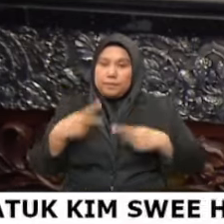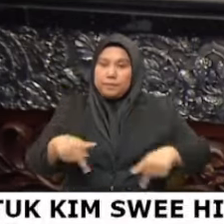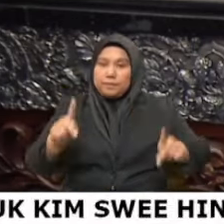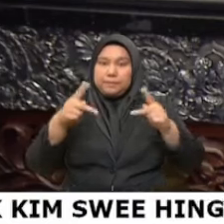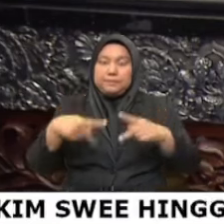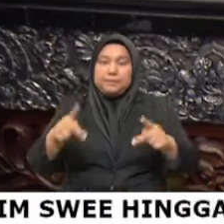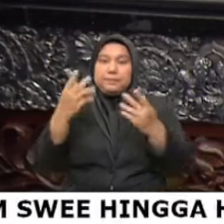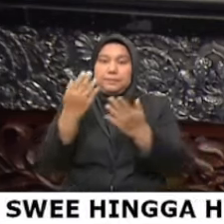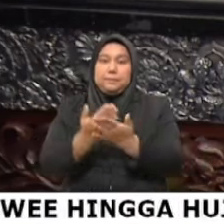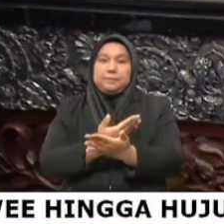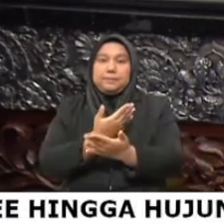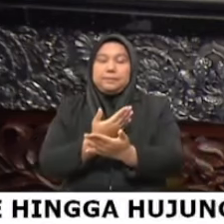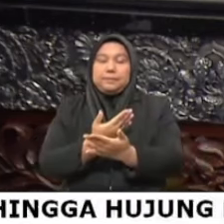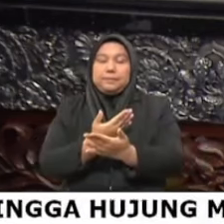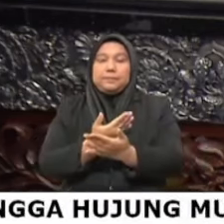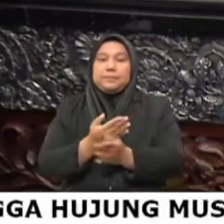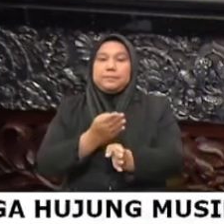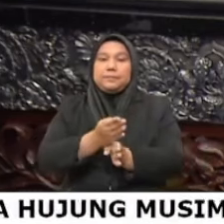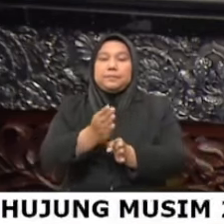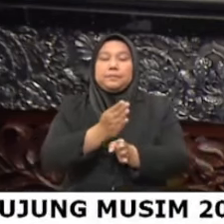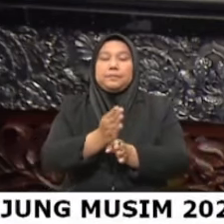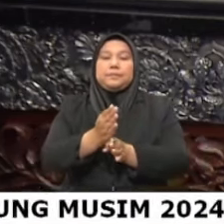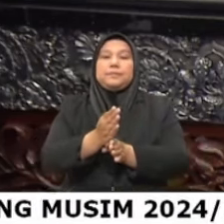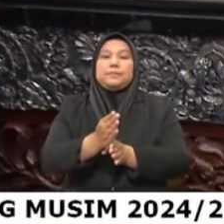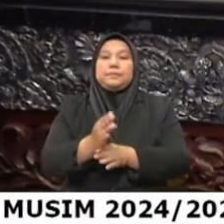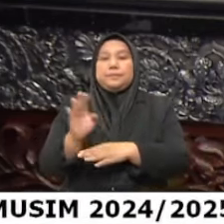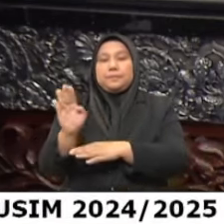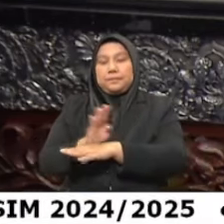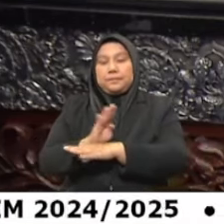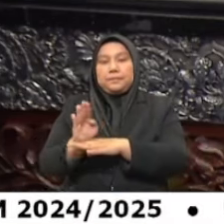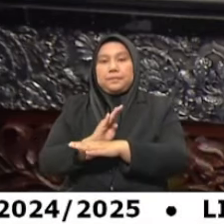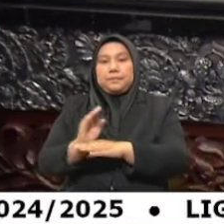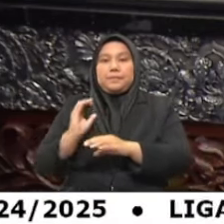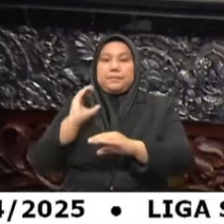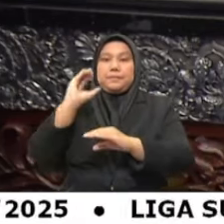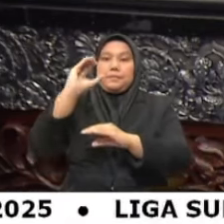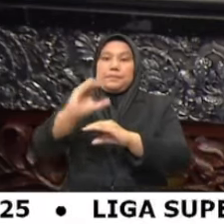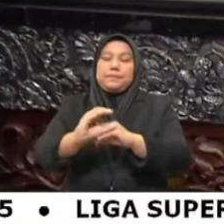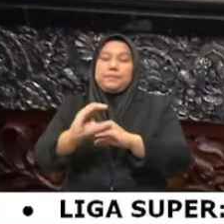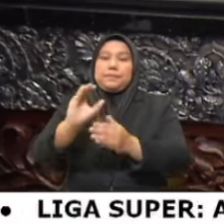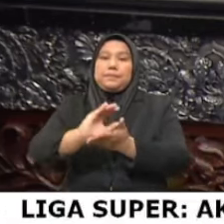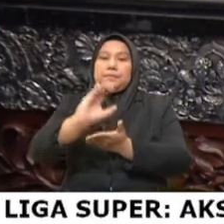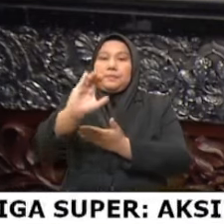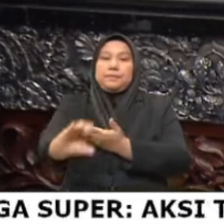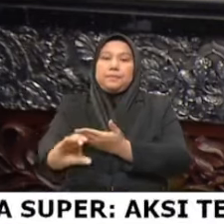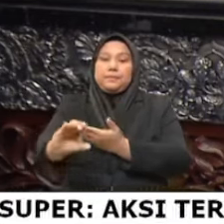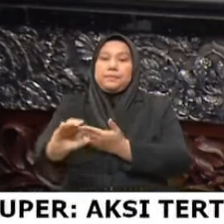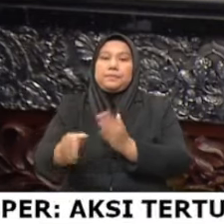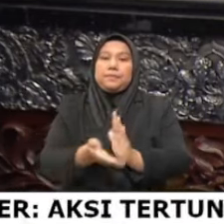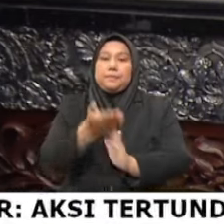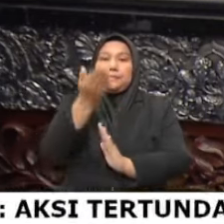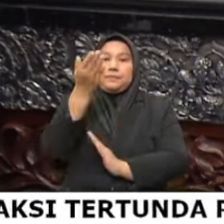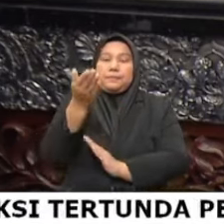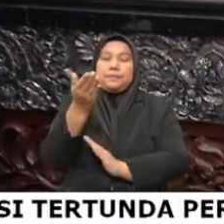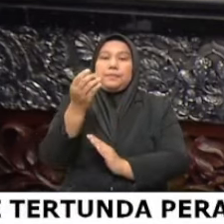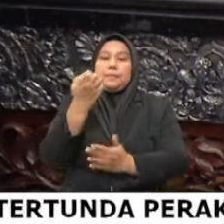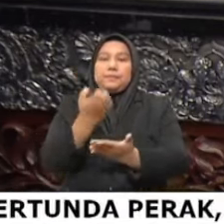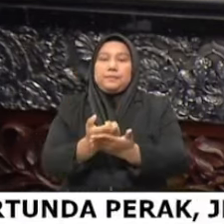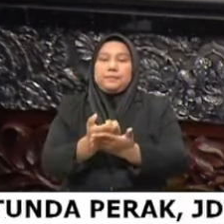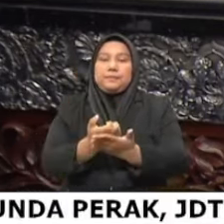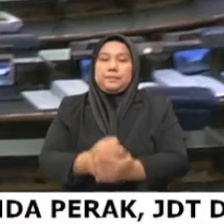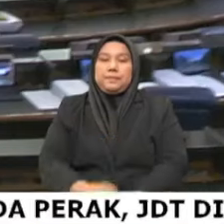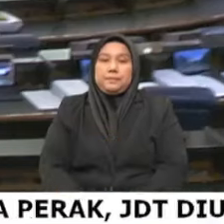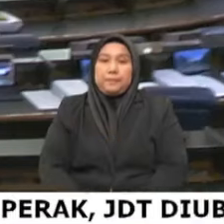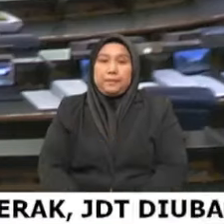baru dalam bidang perdagangan, pelaburan dan juga melibatkan sosial ekonomi kita. InsyaAllah. Terima kasih Yang Berhormat. Saya